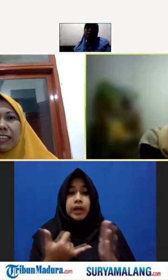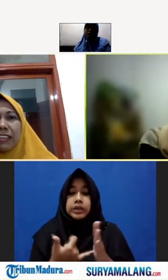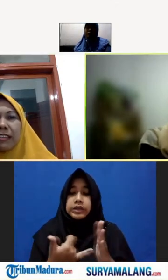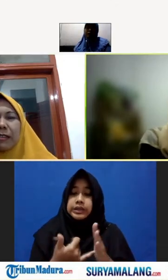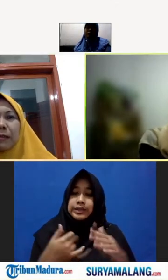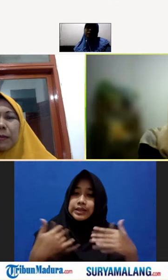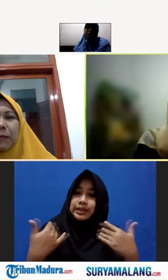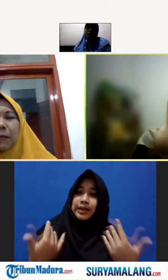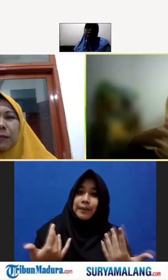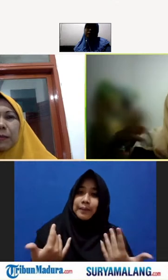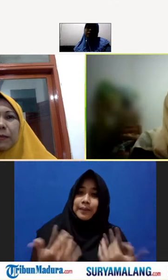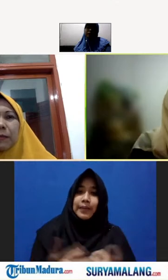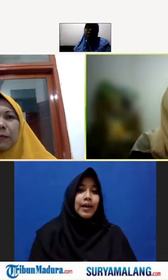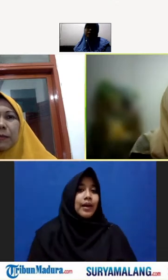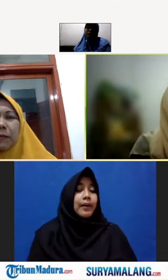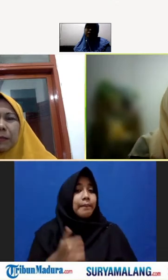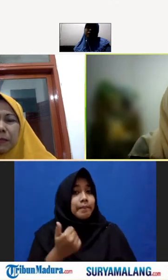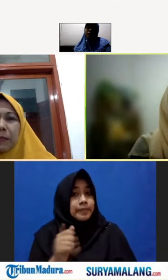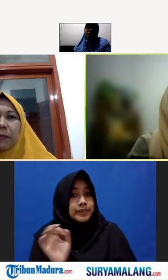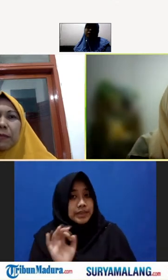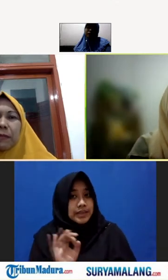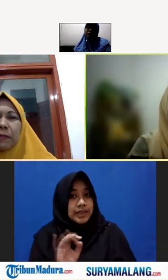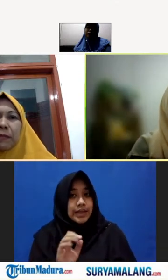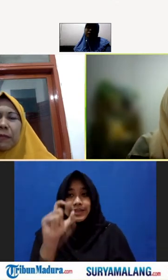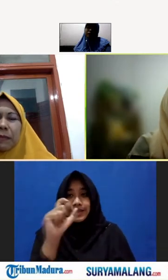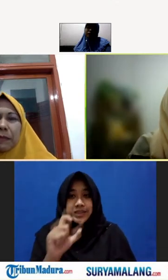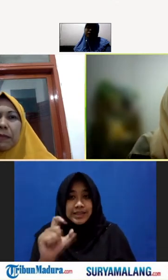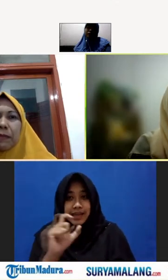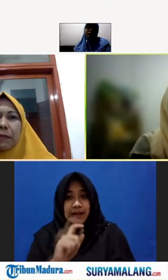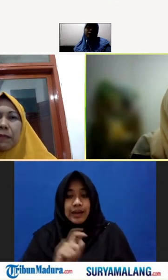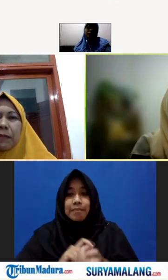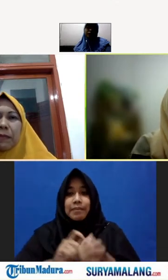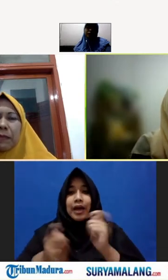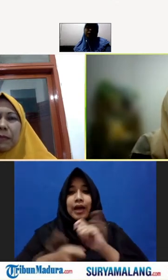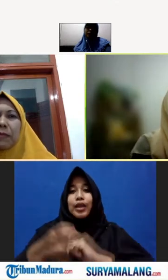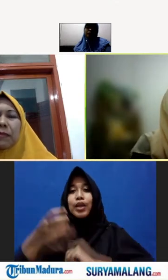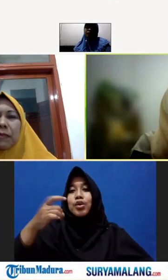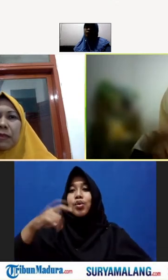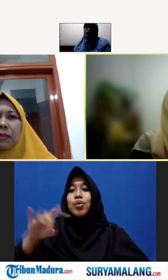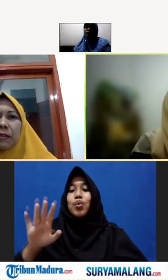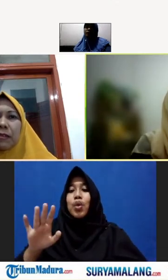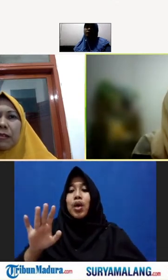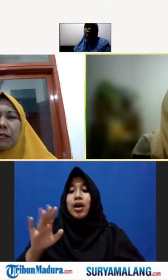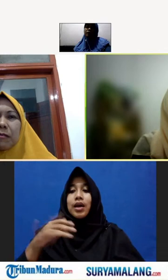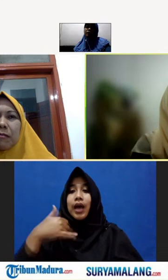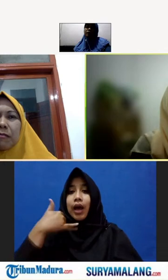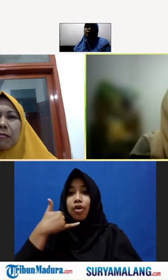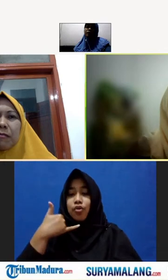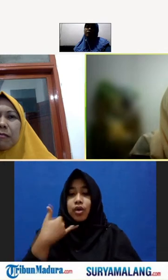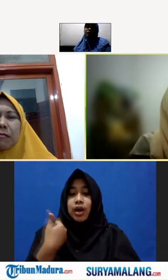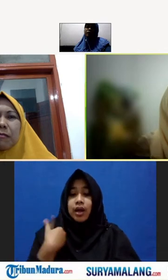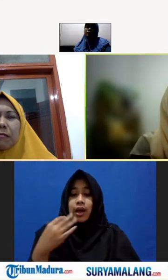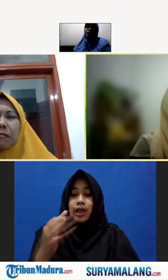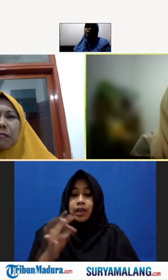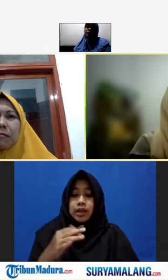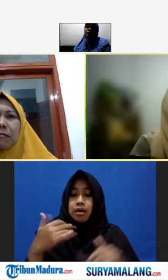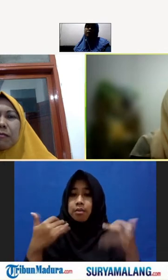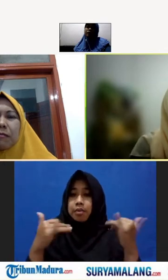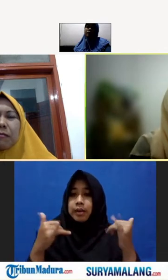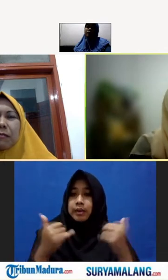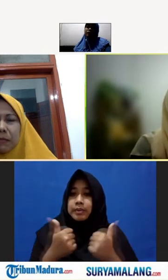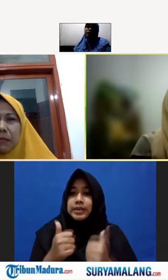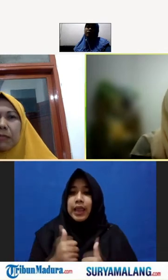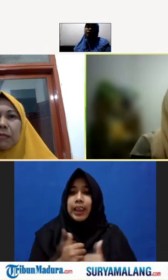Nah, bisa nggak dicari penggantinya di luar handphone? Ada nggak permainan yang bisa lebih seru